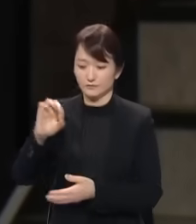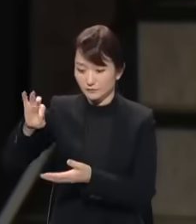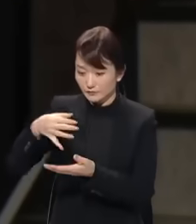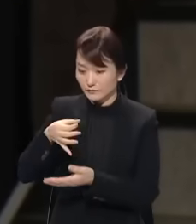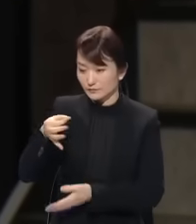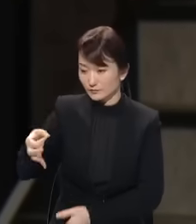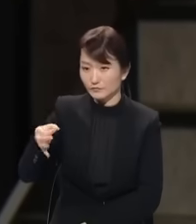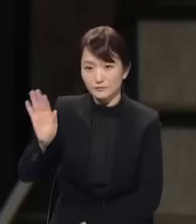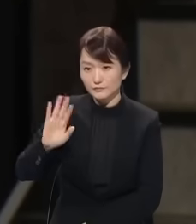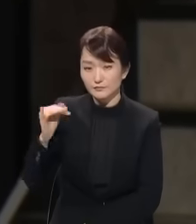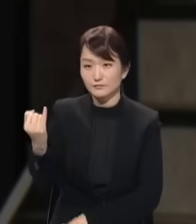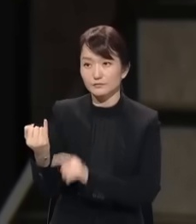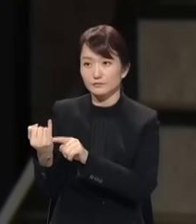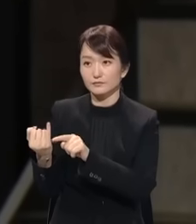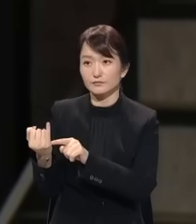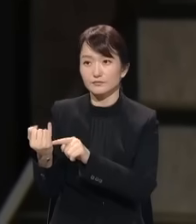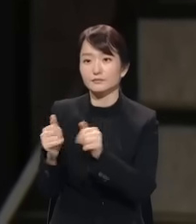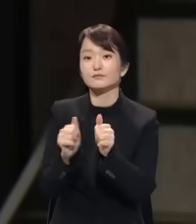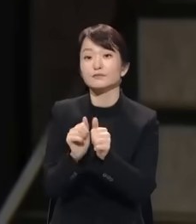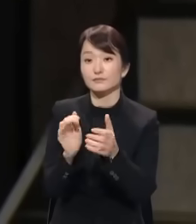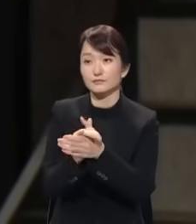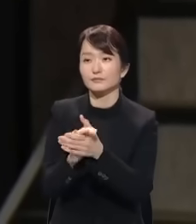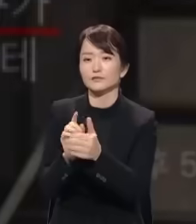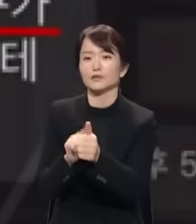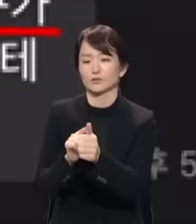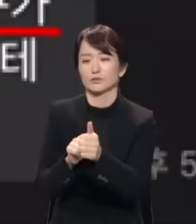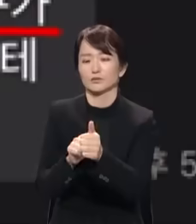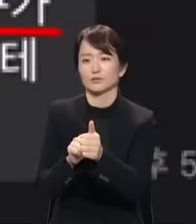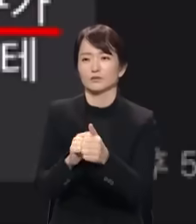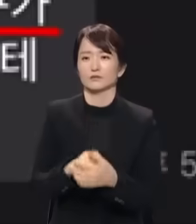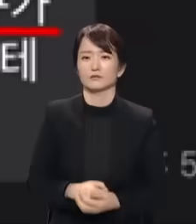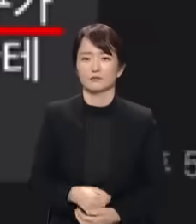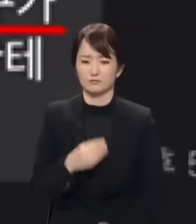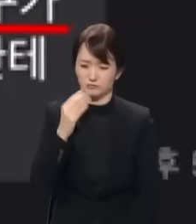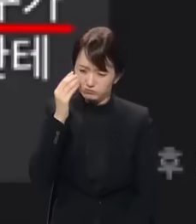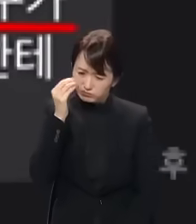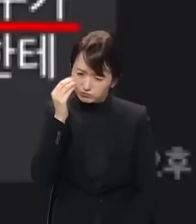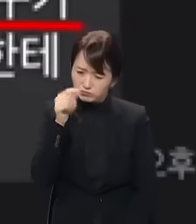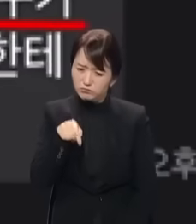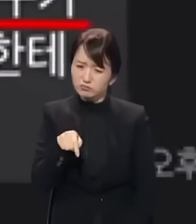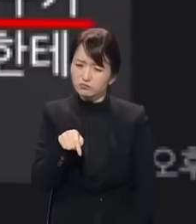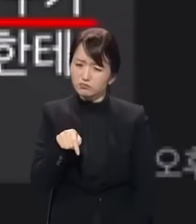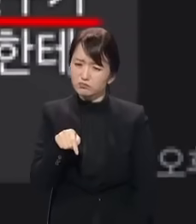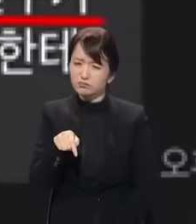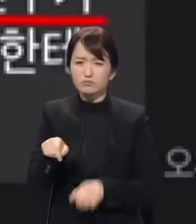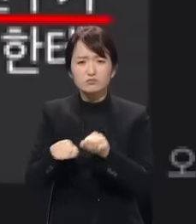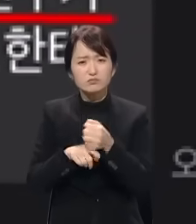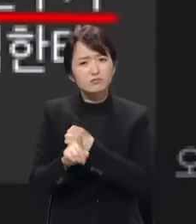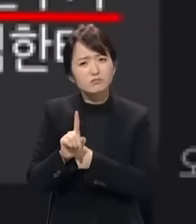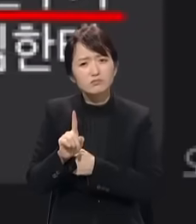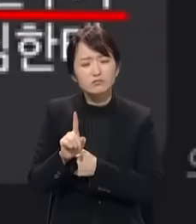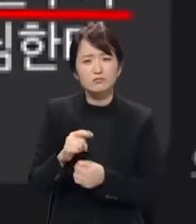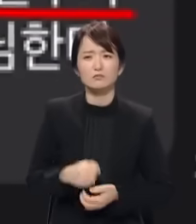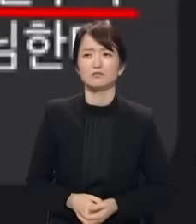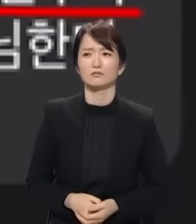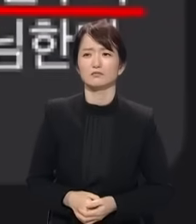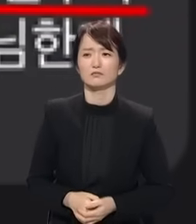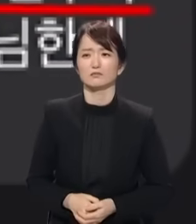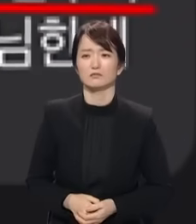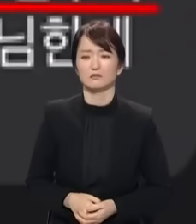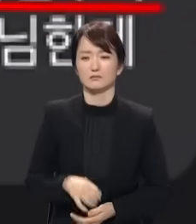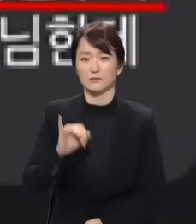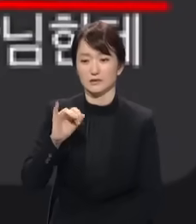그 직원 있잖아요. 그 예. 직원의 남자친구였습니다. 그러니까 너무 이상하니까 왜 이렇게 했을까라고 얘기해서 이제 그 아이디를